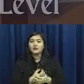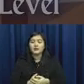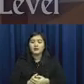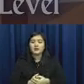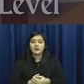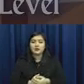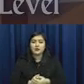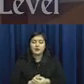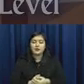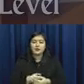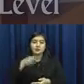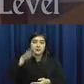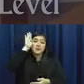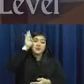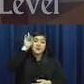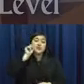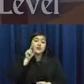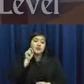mga kapatiran na